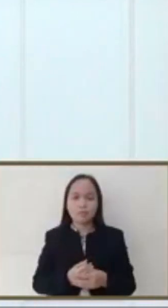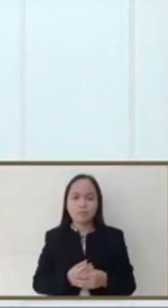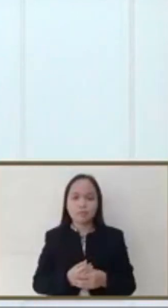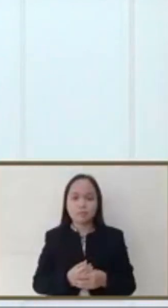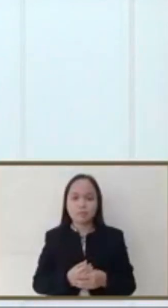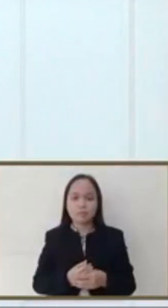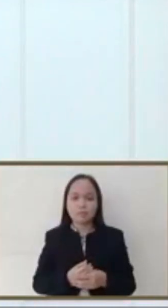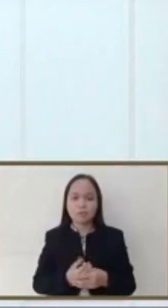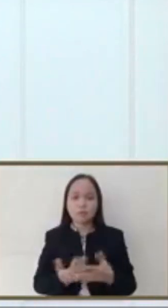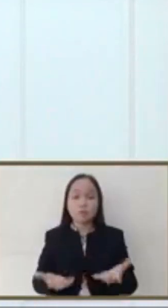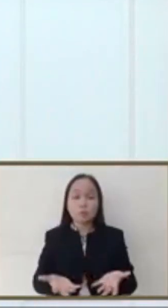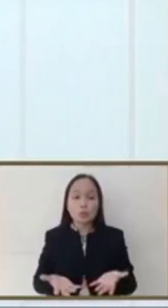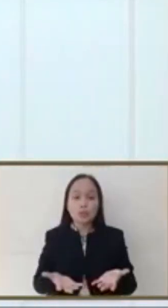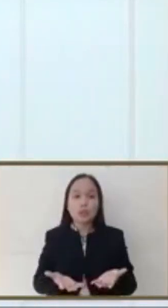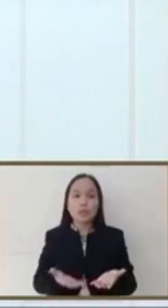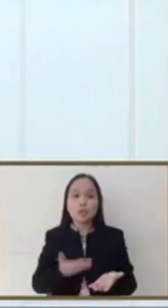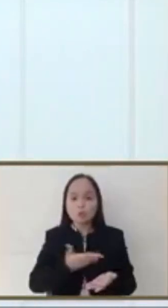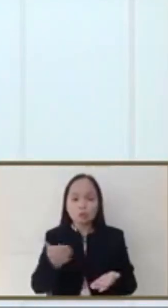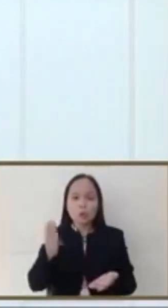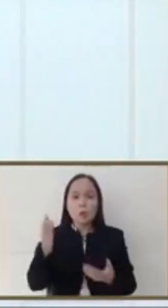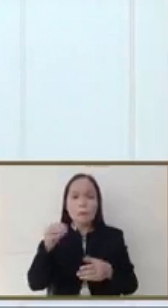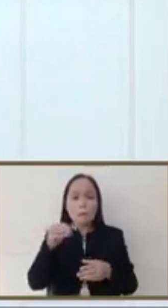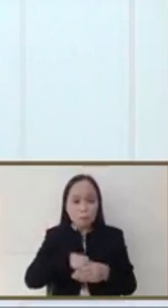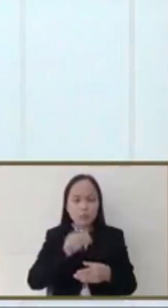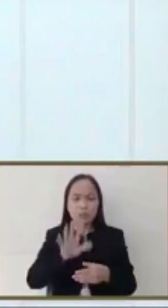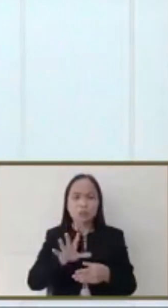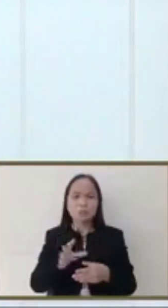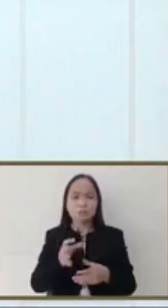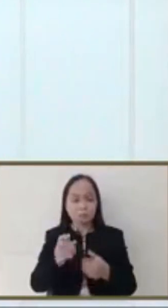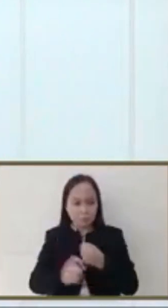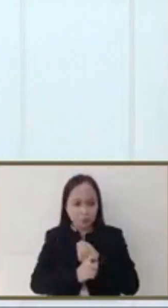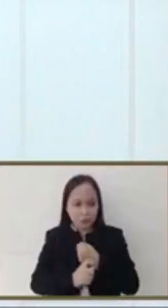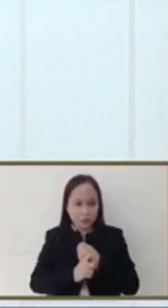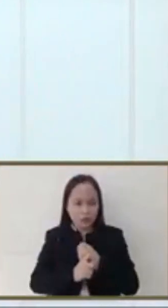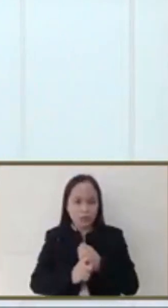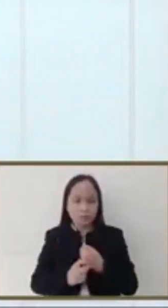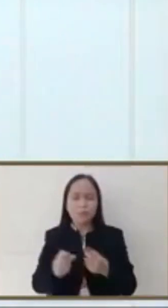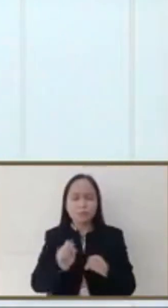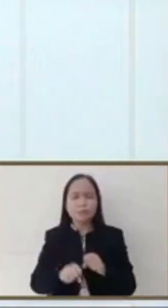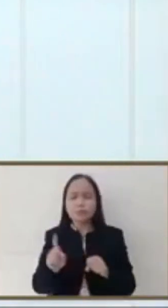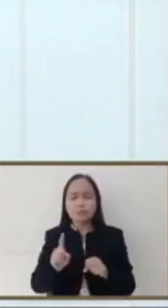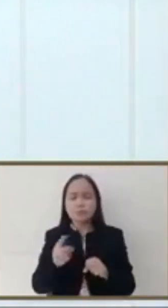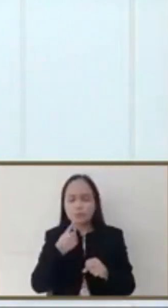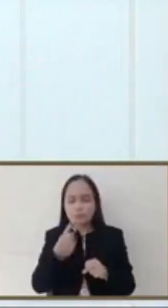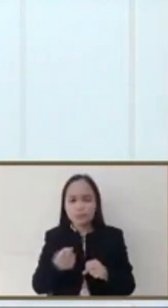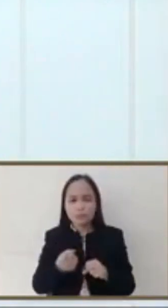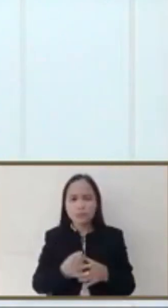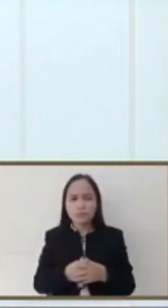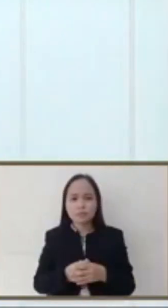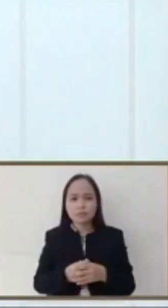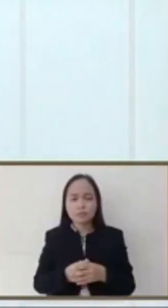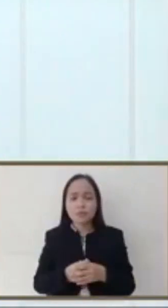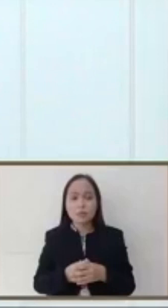ko inilalagak ang aking kayamanan. So, it is important. Now, so, makikita po natin dito, hindi